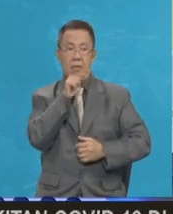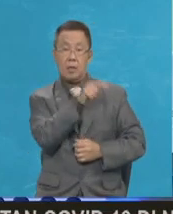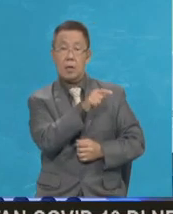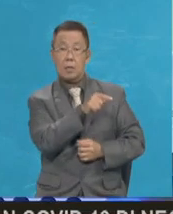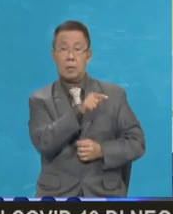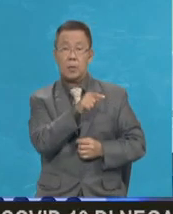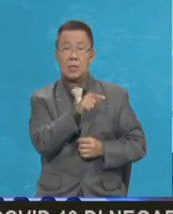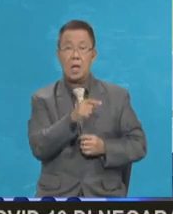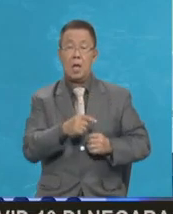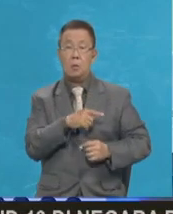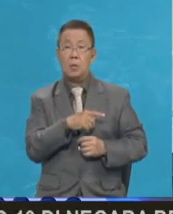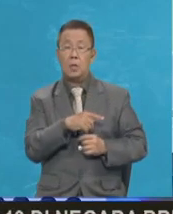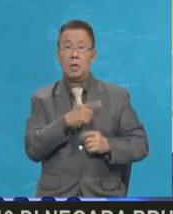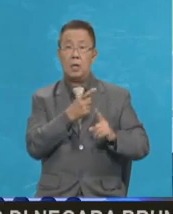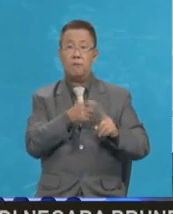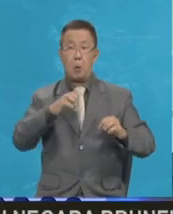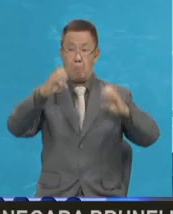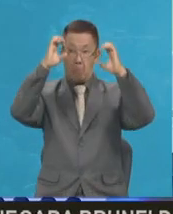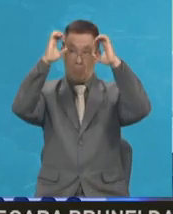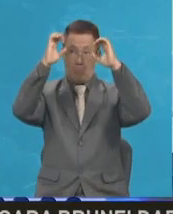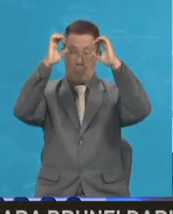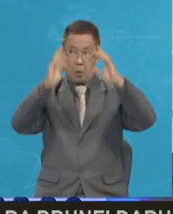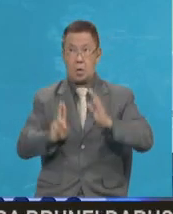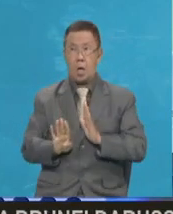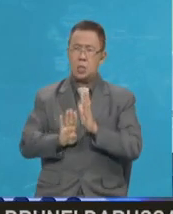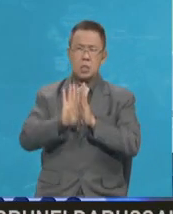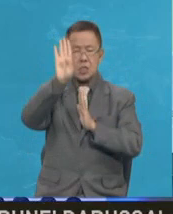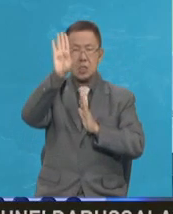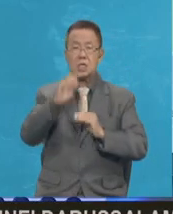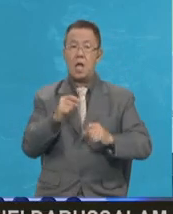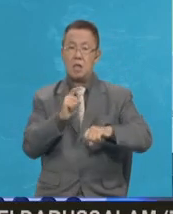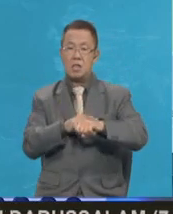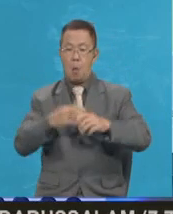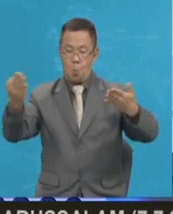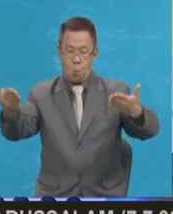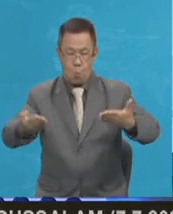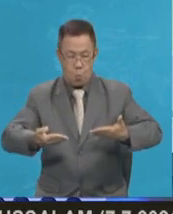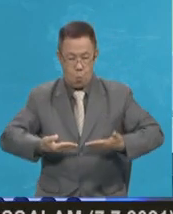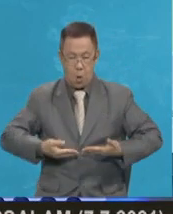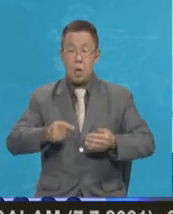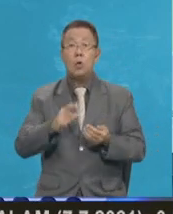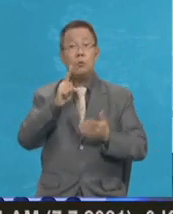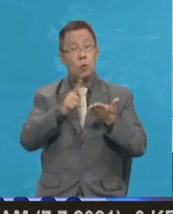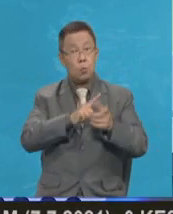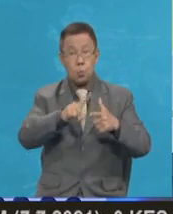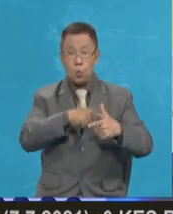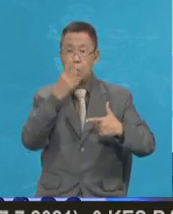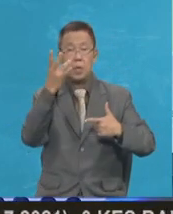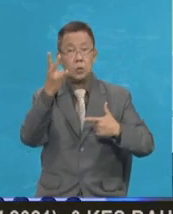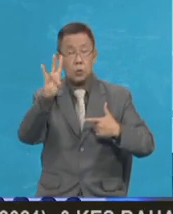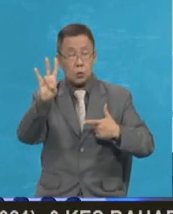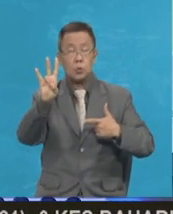tersebut dinyatakan oleh setiausaha tetap pengajian tinggi Kementerian Pendidikan termaju disorientasi pengambilan julai 2021